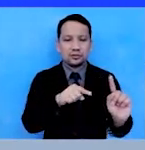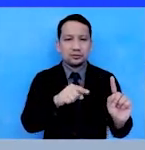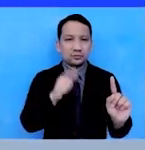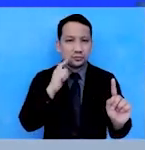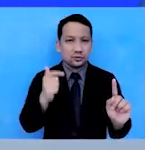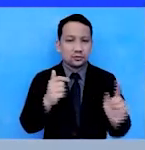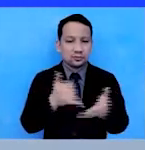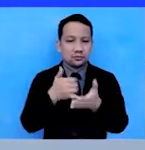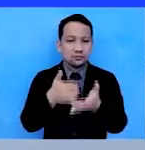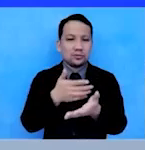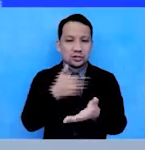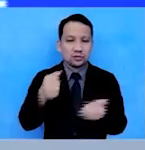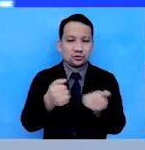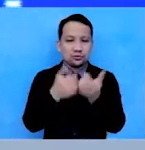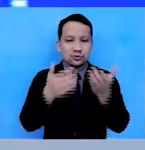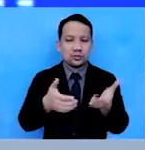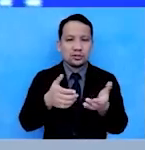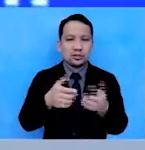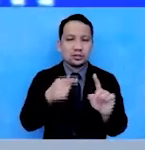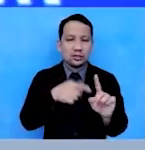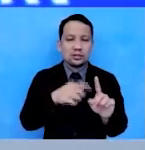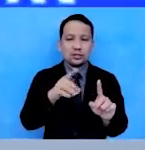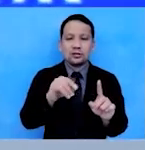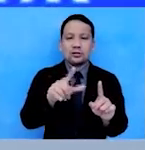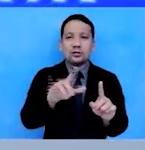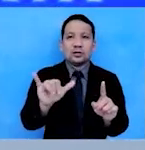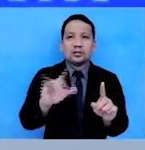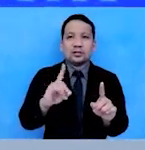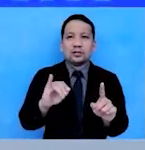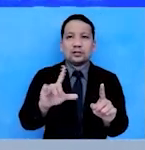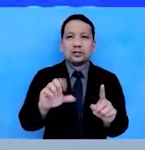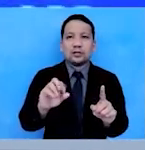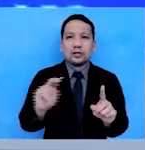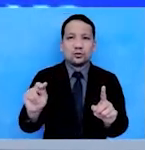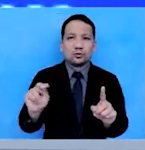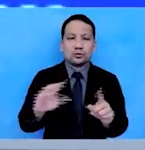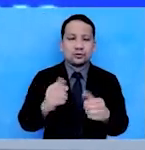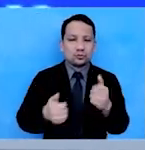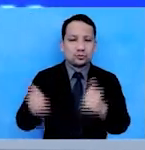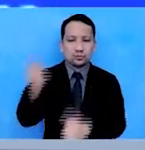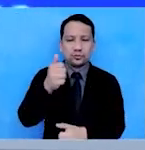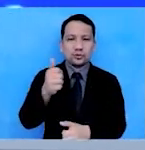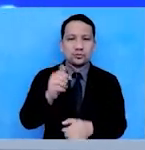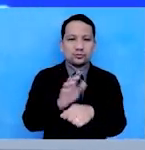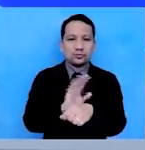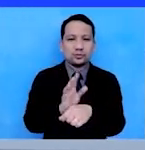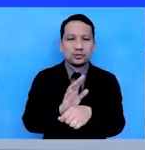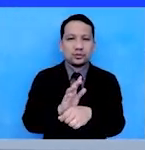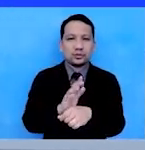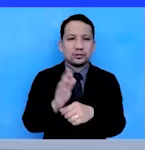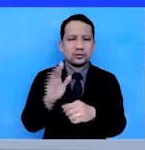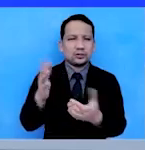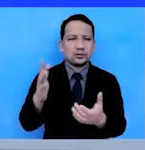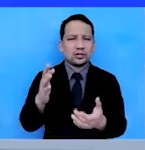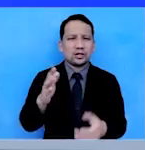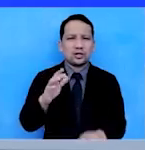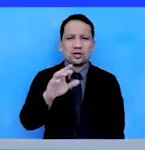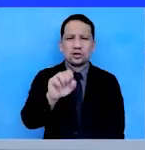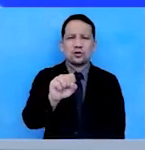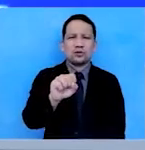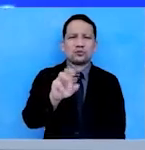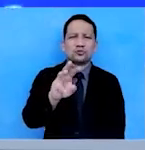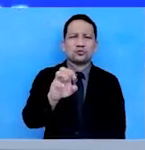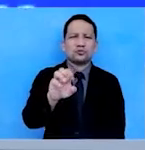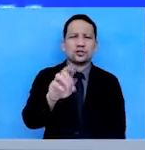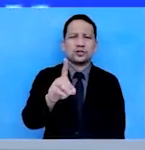Best Supporting Actress nominee Dolly De Leon, nagwagi naman sa isang film fest sa Sweden. Nasa frontline ng